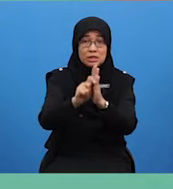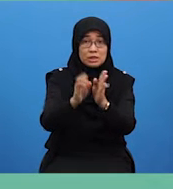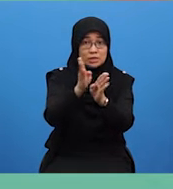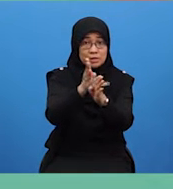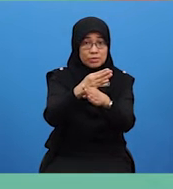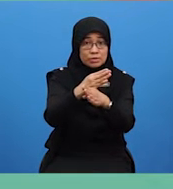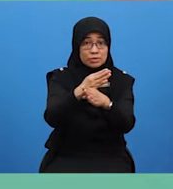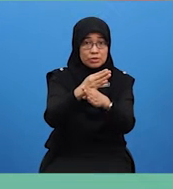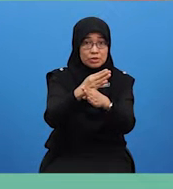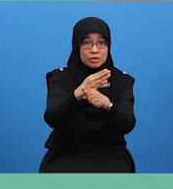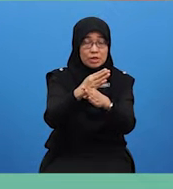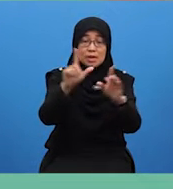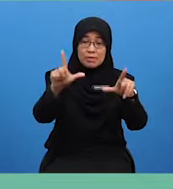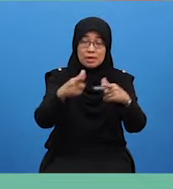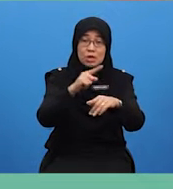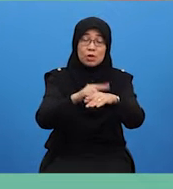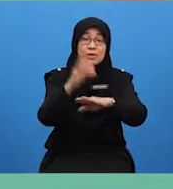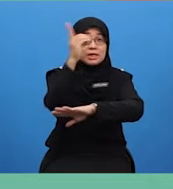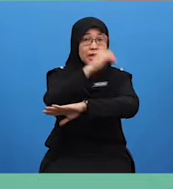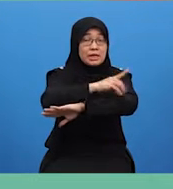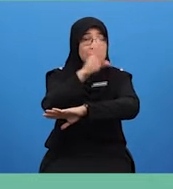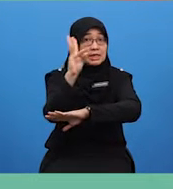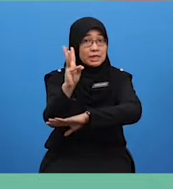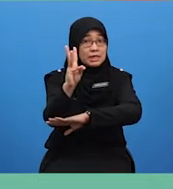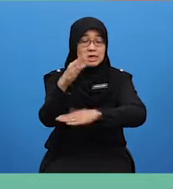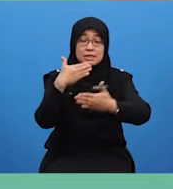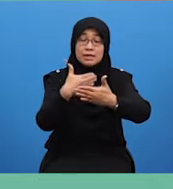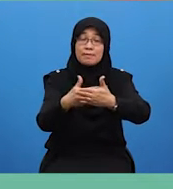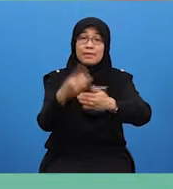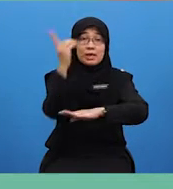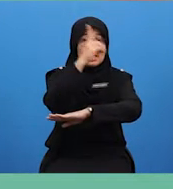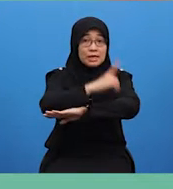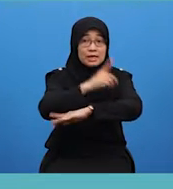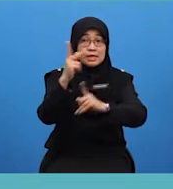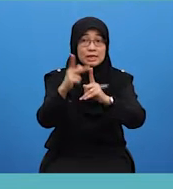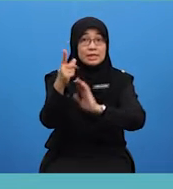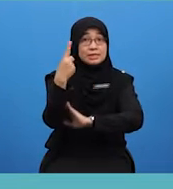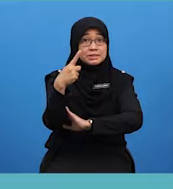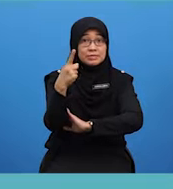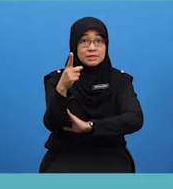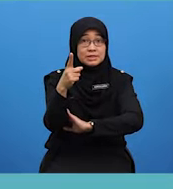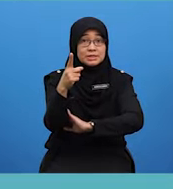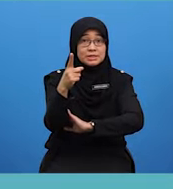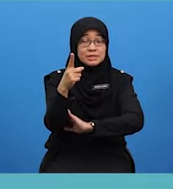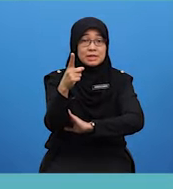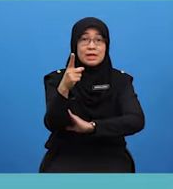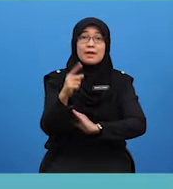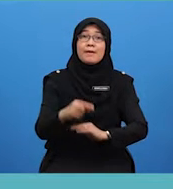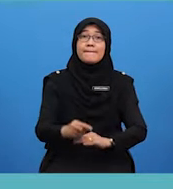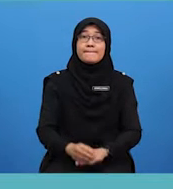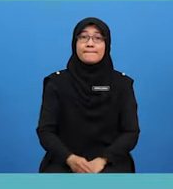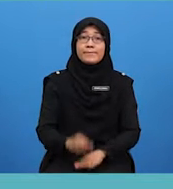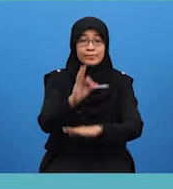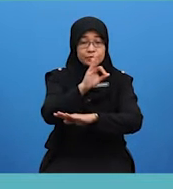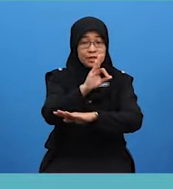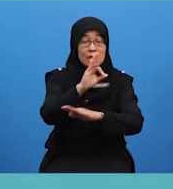Dan ia berlaku pada hari ke-6 hingga hari ke-11. Bagaimana pula dengan fasa ketiga